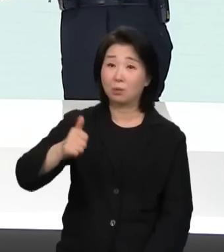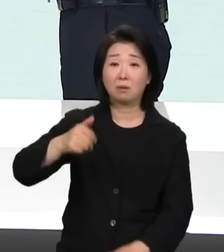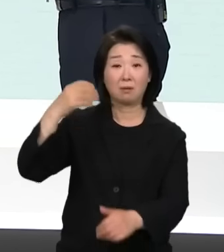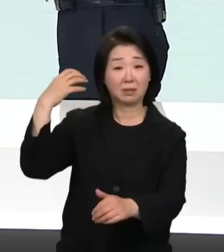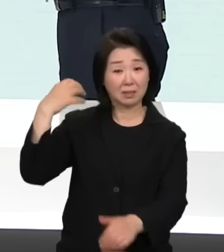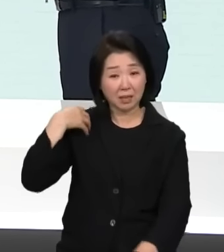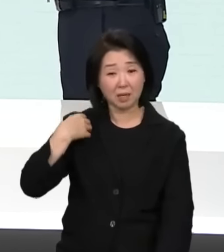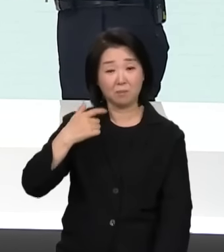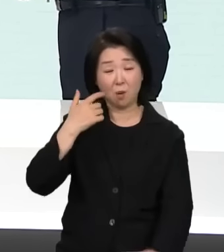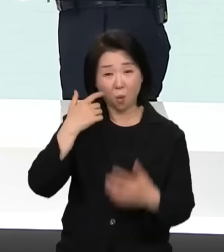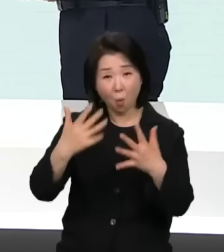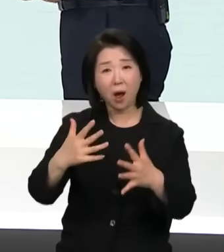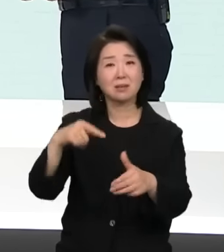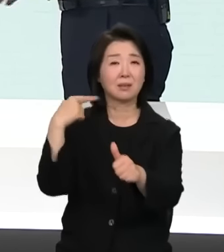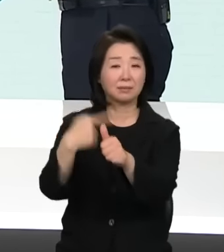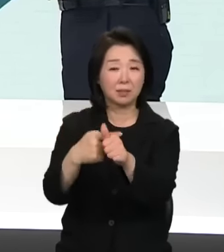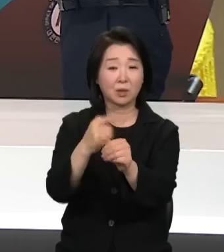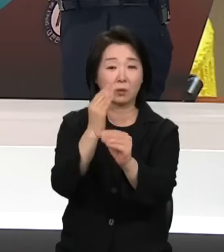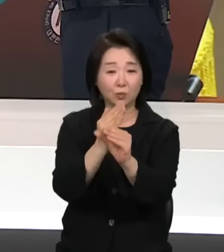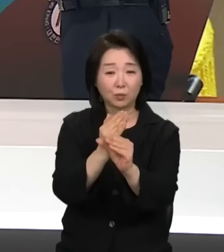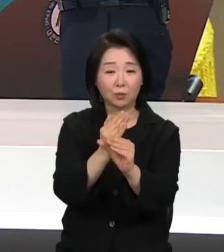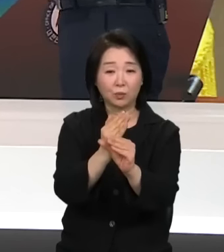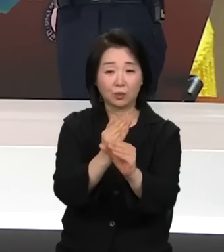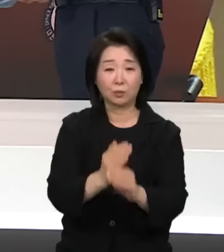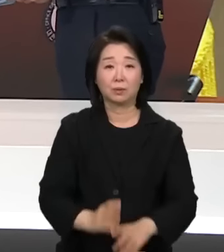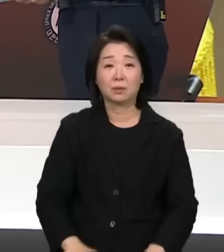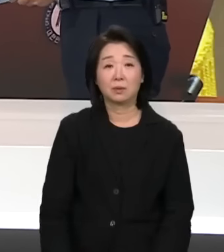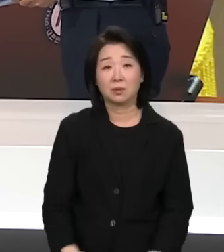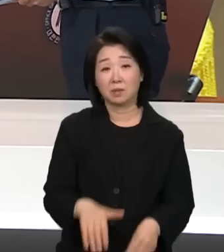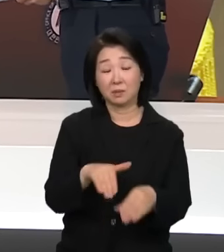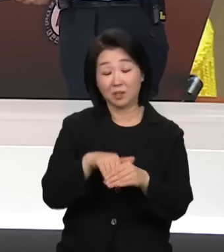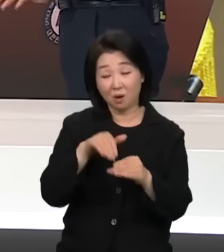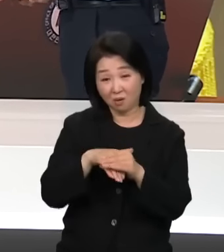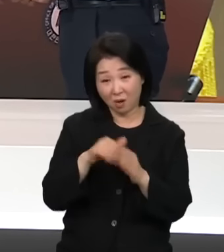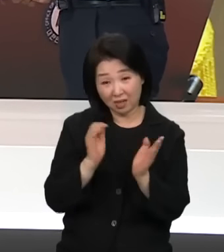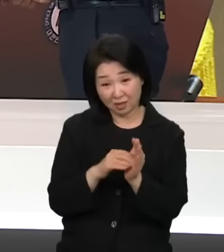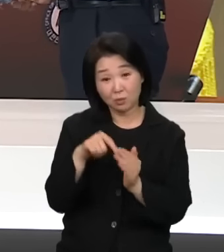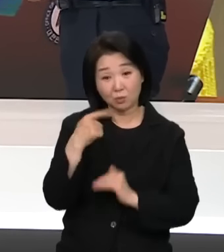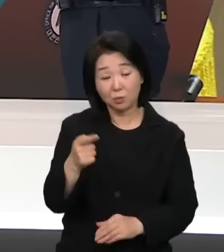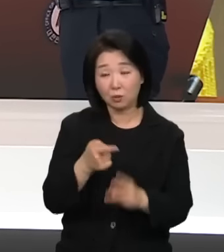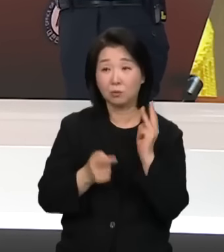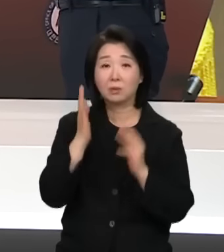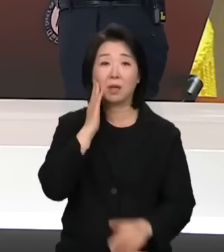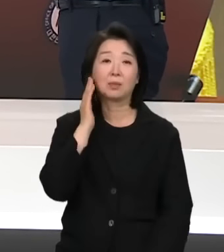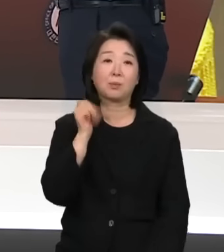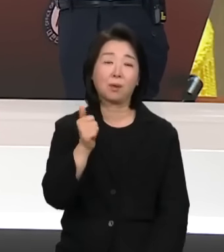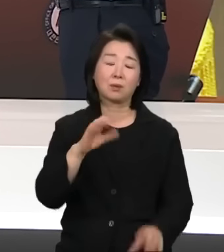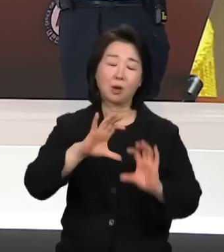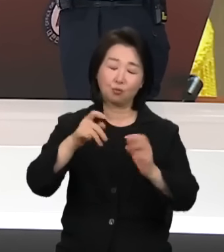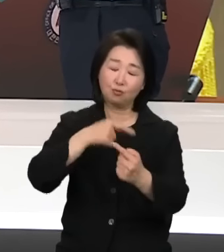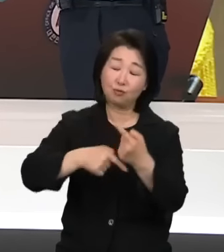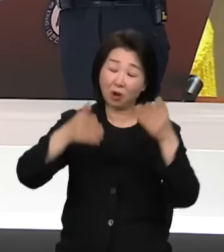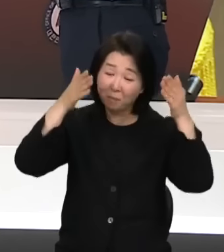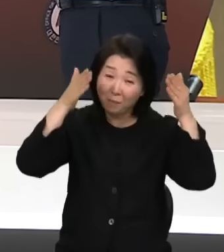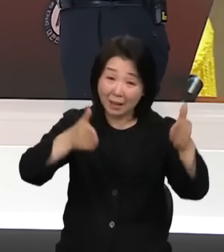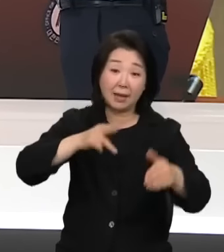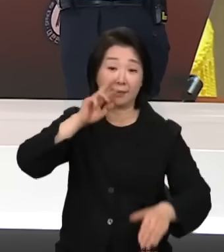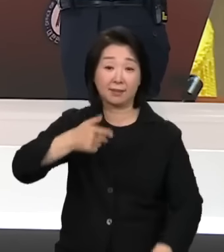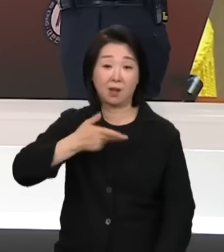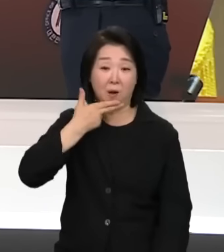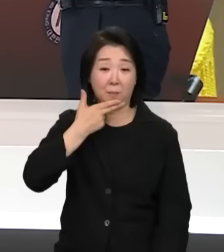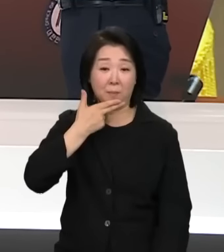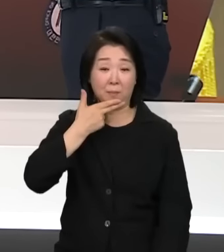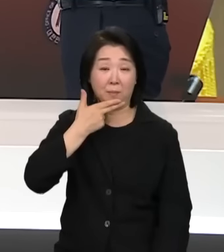좀 강하게 직하는 거 같습니다 그렇습니다 자 그런데 이제 선거 국정 방향은 틀리지 않지만